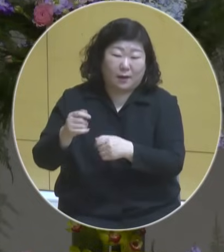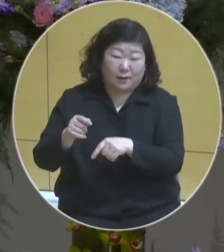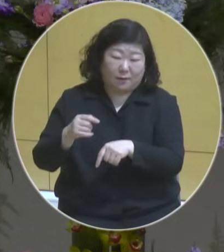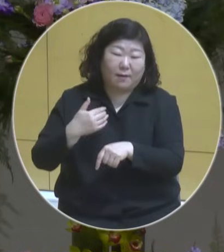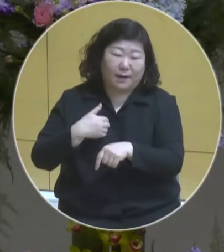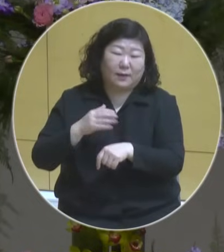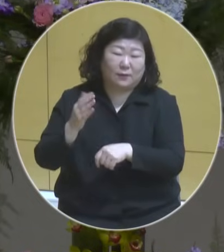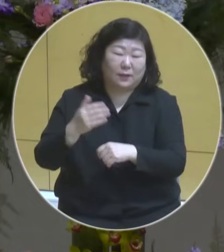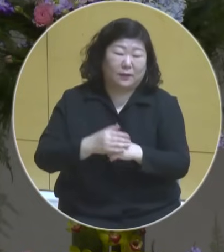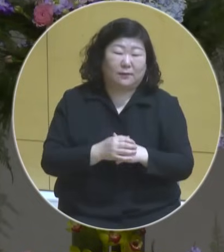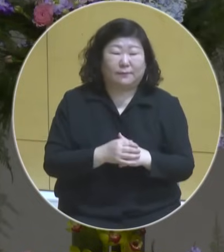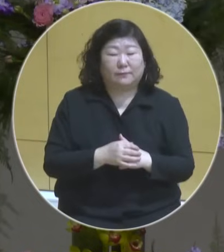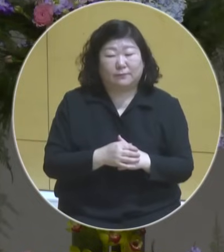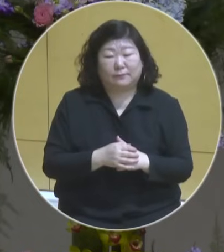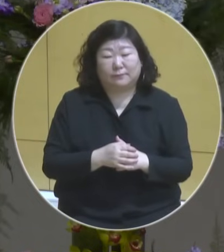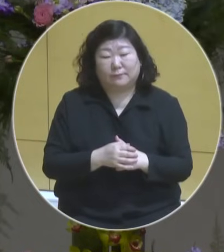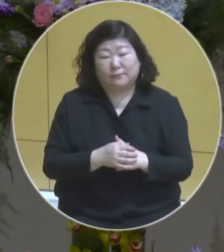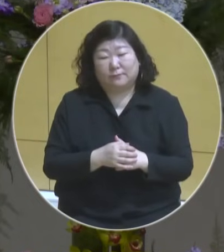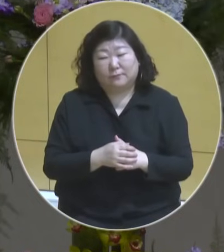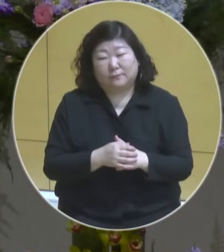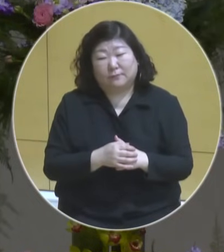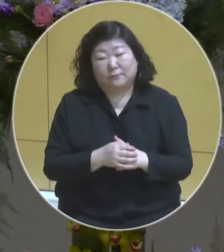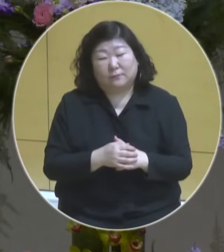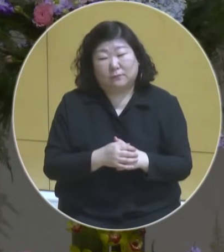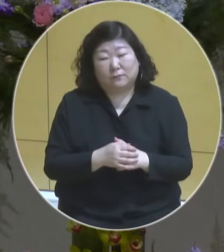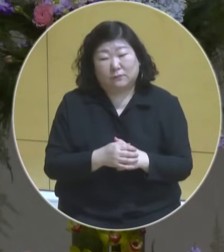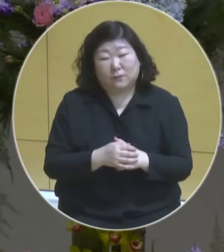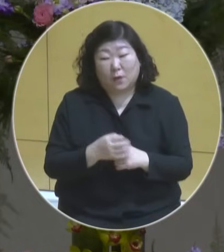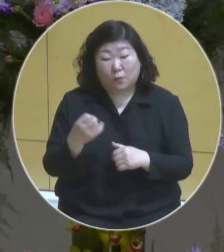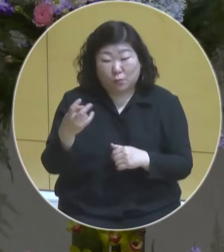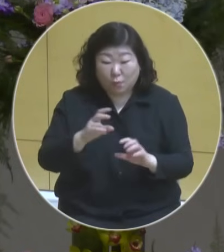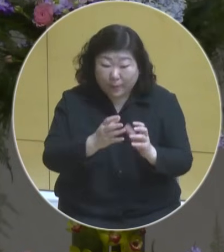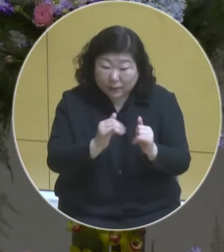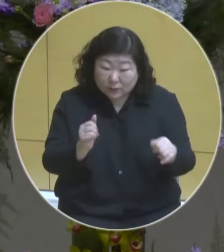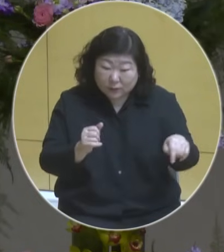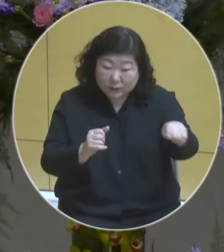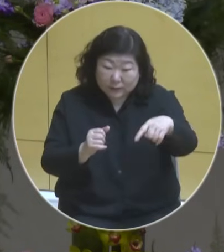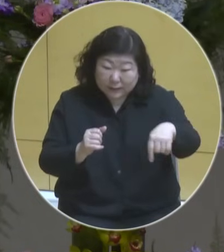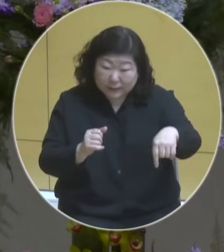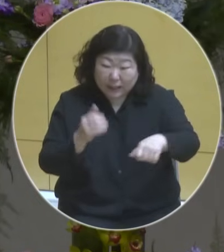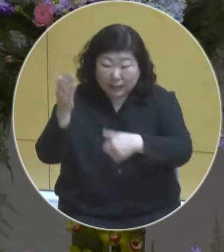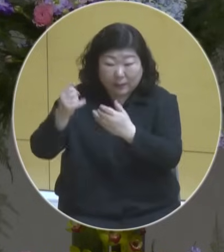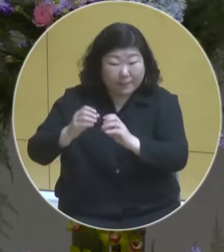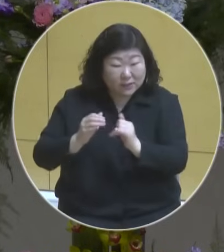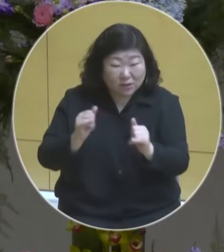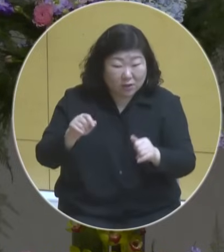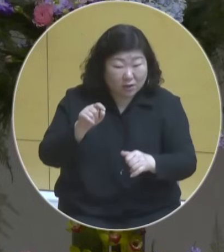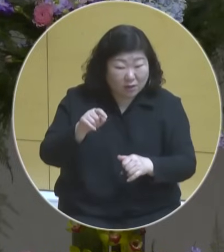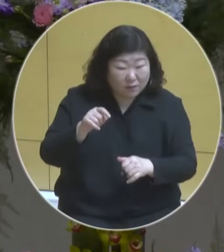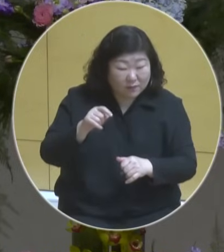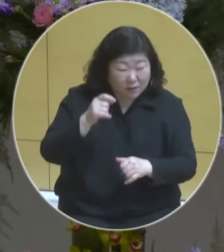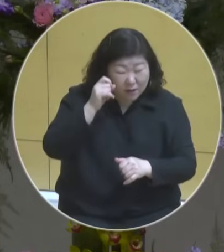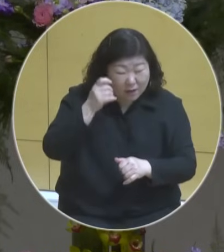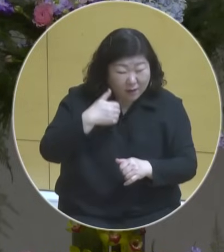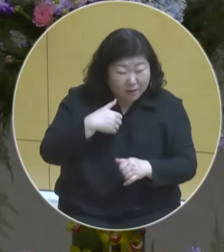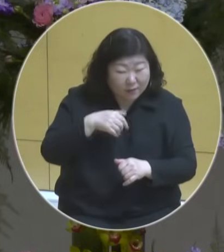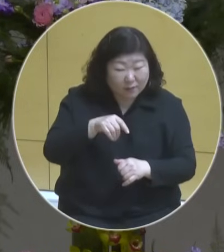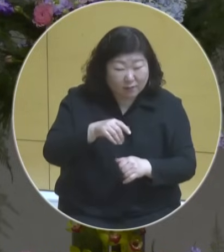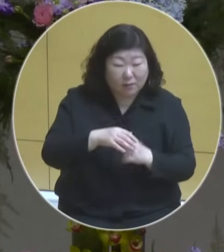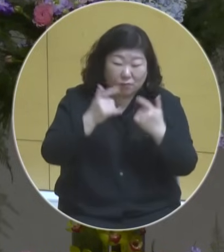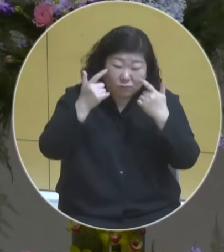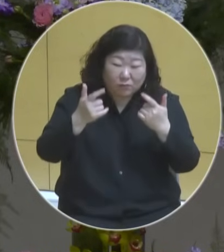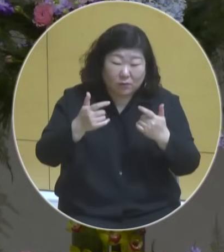분명히 알게 되는 그런 것으로서 또이 백성들이 하나님 백성 됨을 알게 되는 것을 분명히 하기